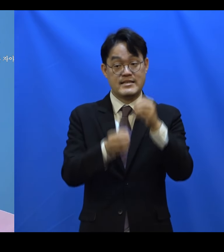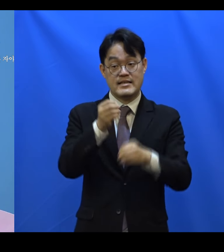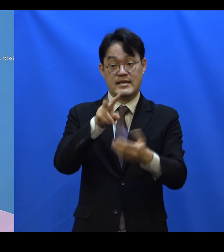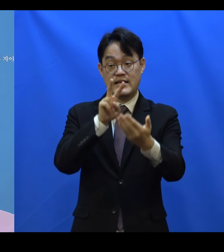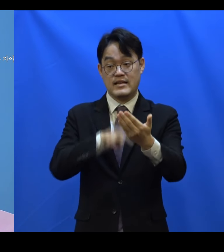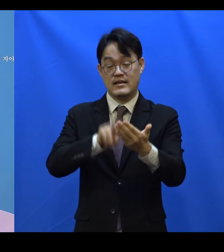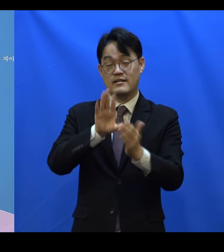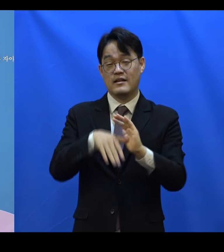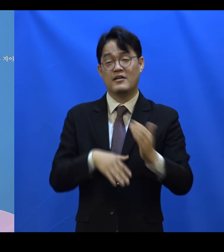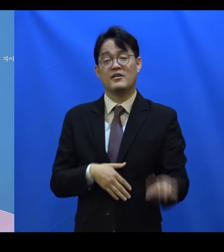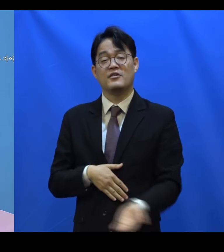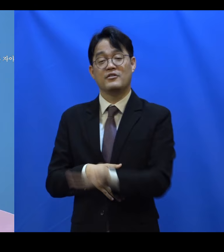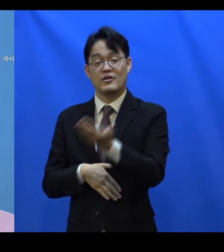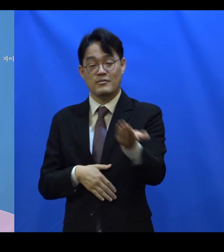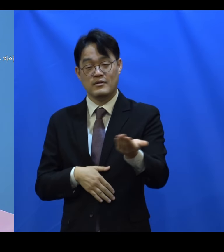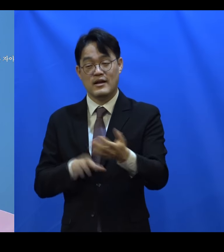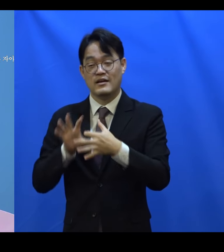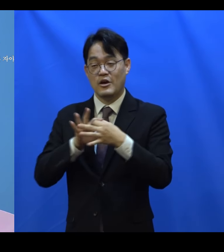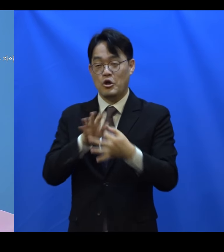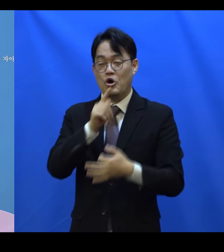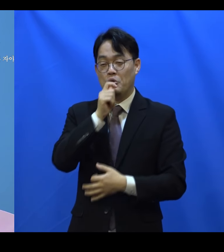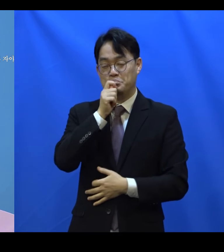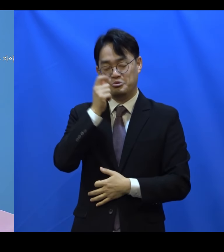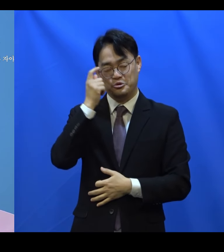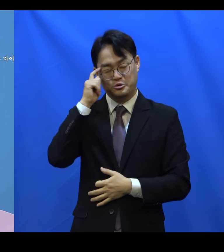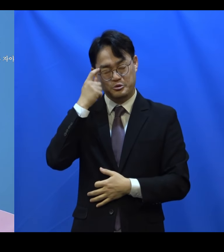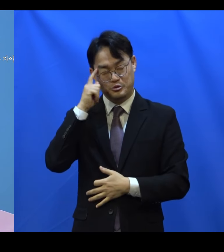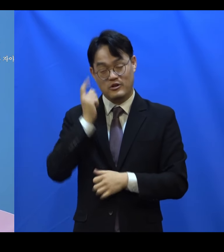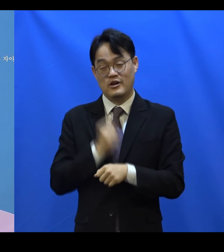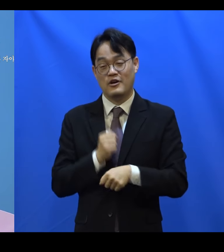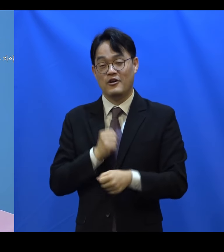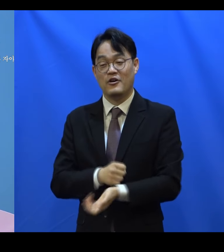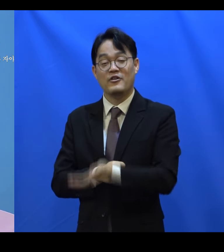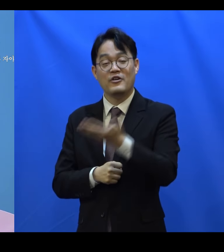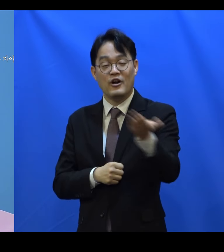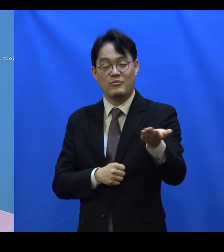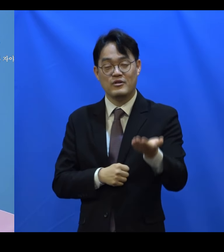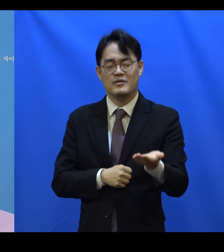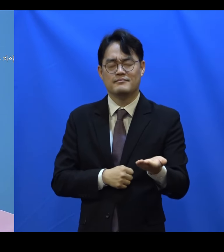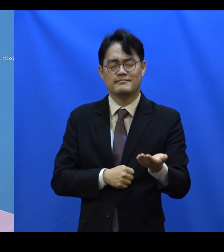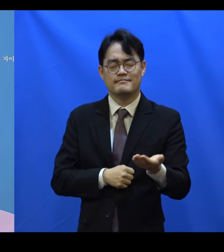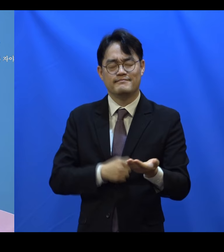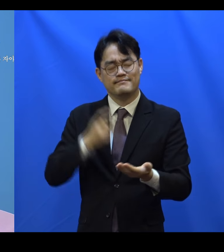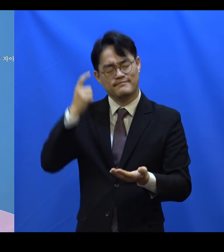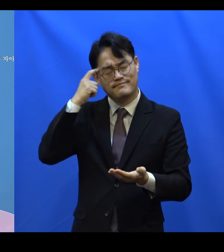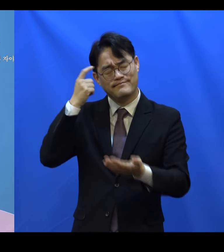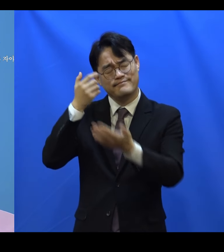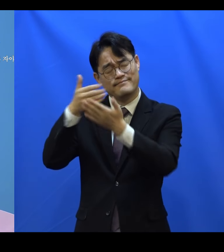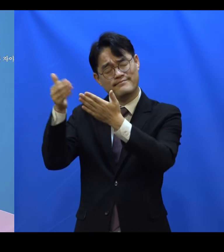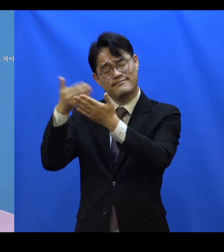계속 곰삭이면서 묵상을 해야 돼요. 이는 장면이 지금 막 가슴 떨리는 장면인 거예요. 기다리고